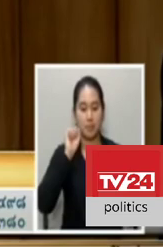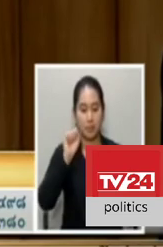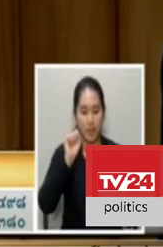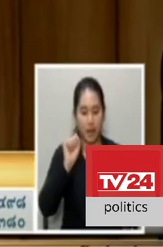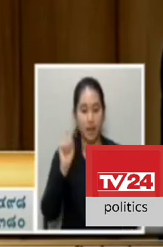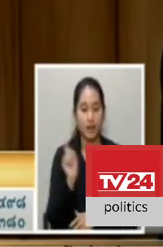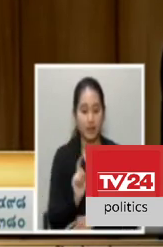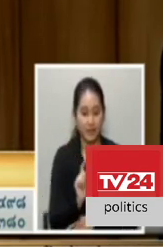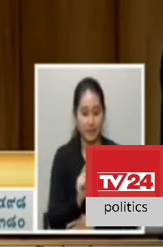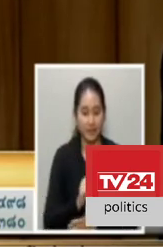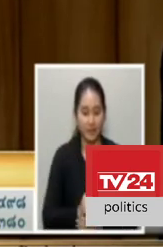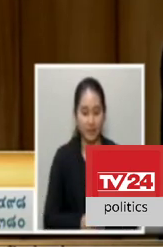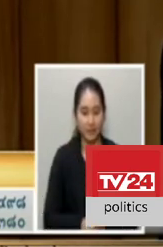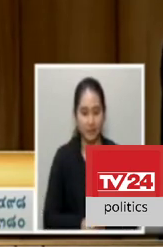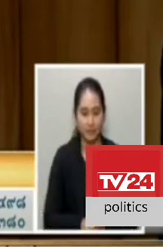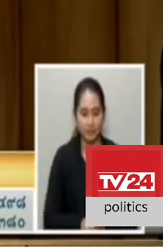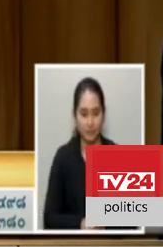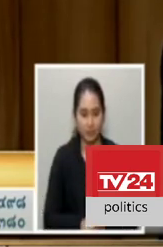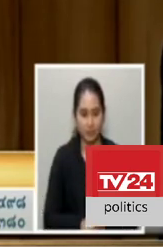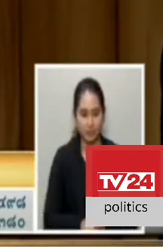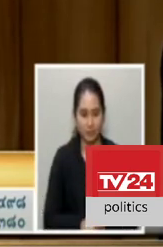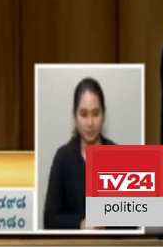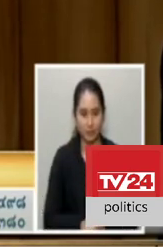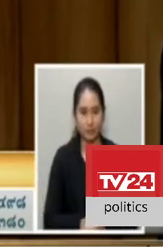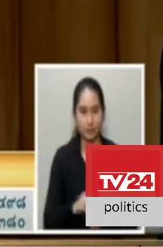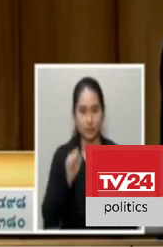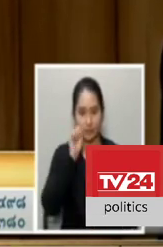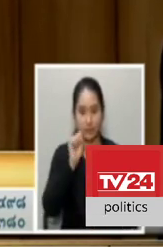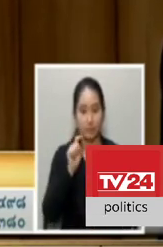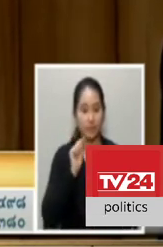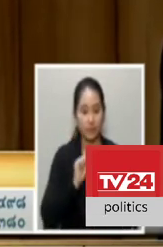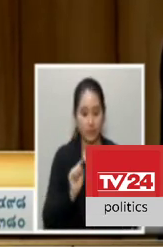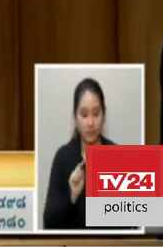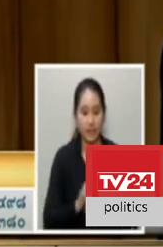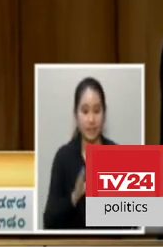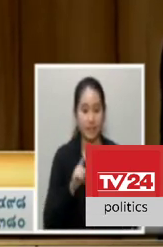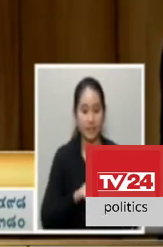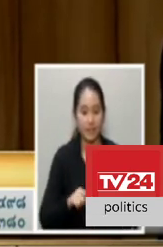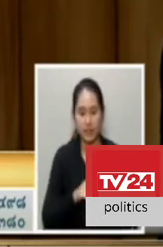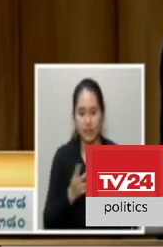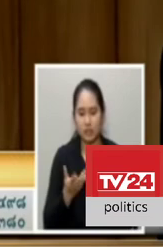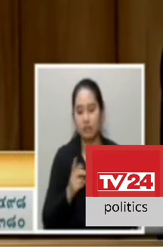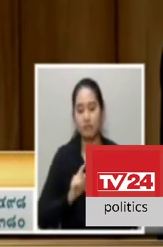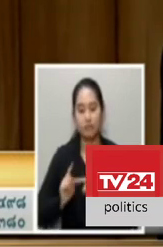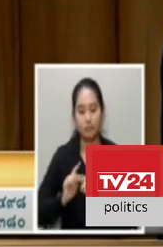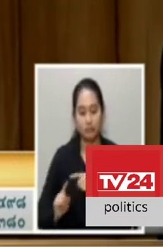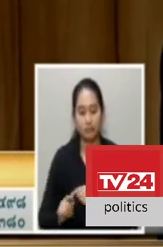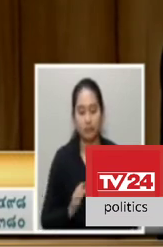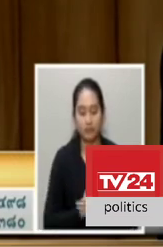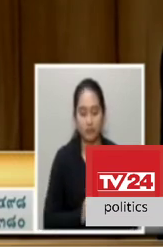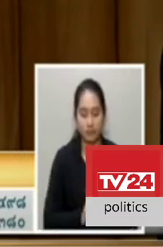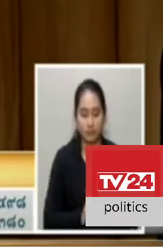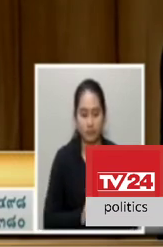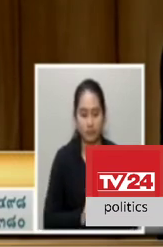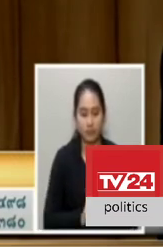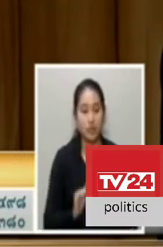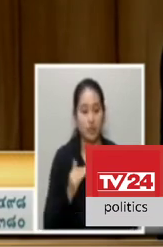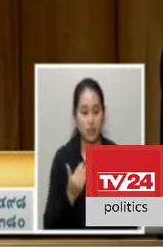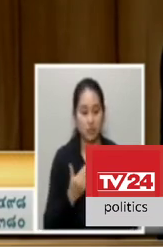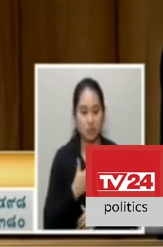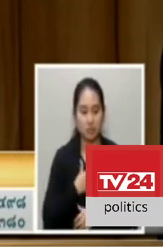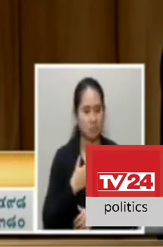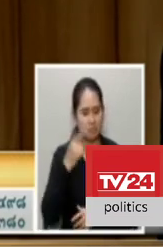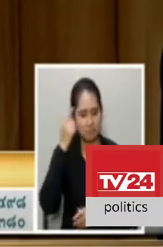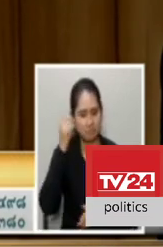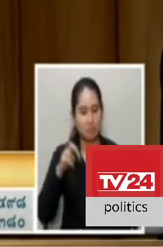ว่าผ่านการเลือกตั้งไปแล้วอะไรแล้วทุกอย่างจะเดินนะก็เรื่องนี้คงไม่เป็นปัญห